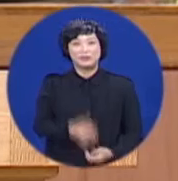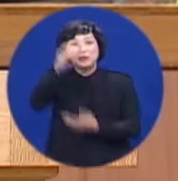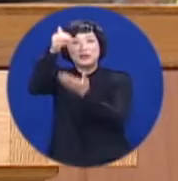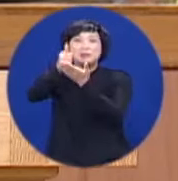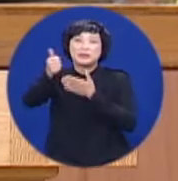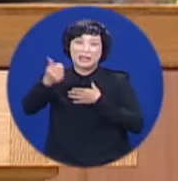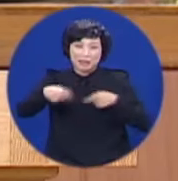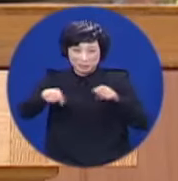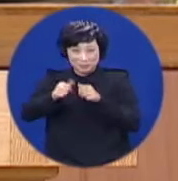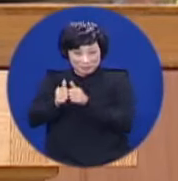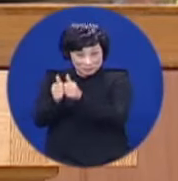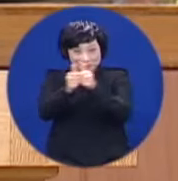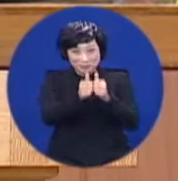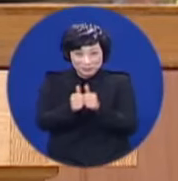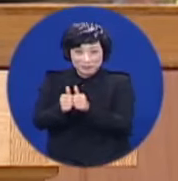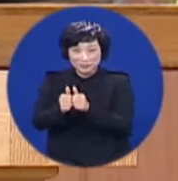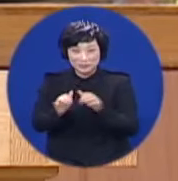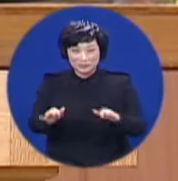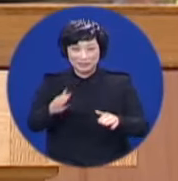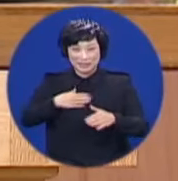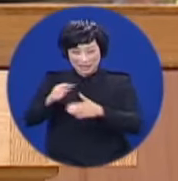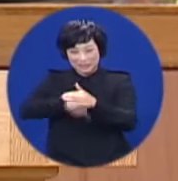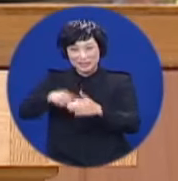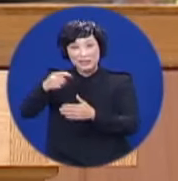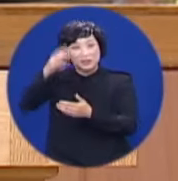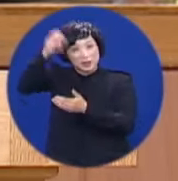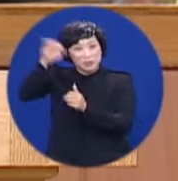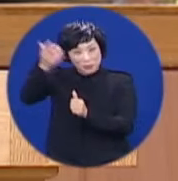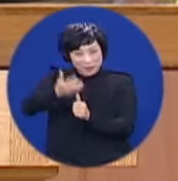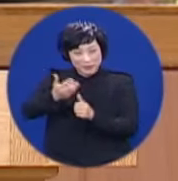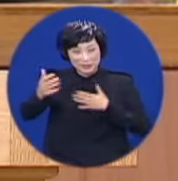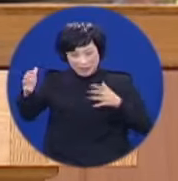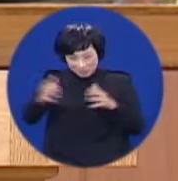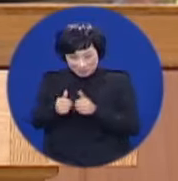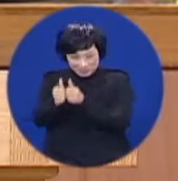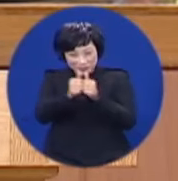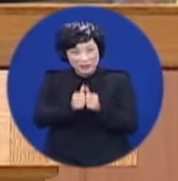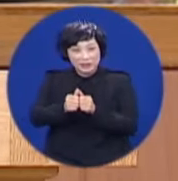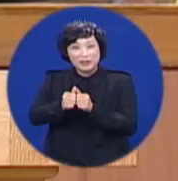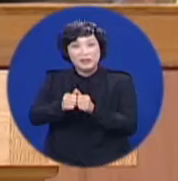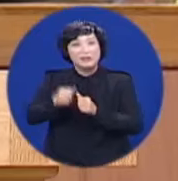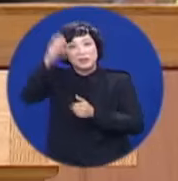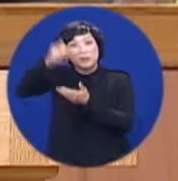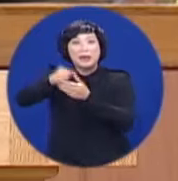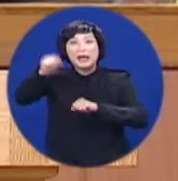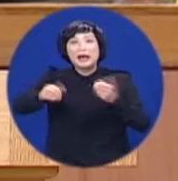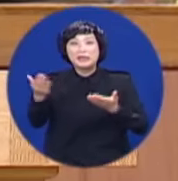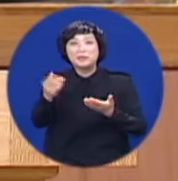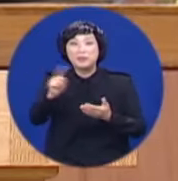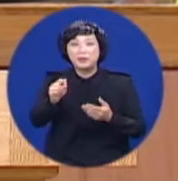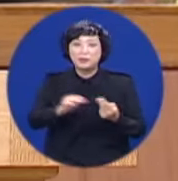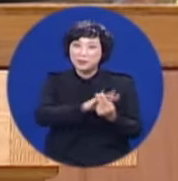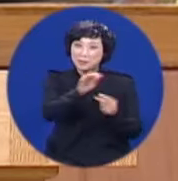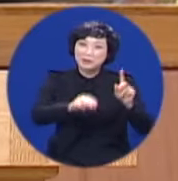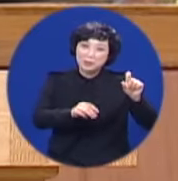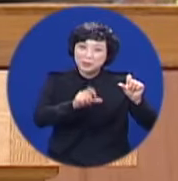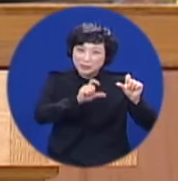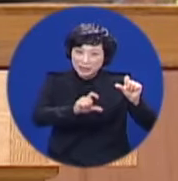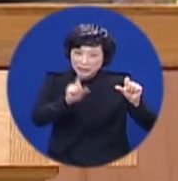계시겠습니다. 내 안에 계셔서 하시는 일이 뭐냐? 요한복음 15장